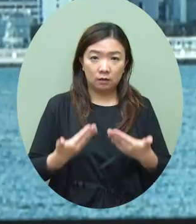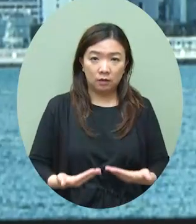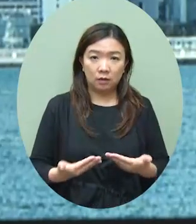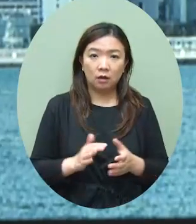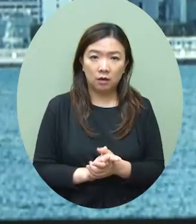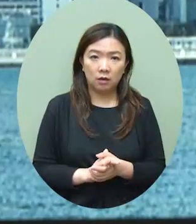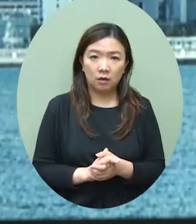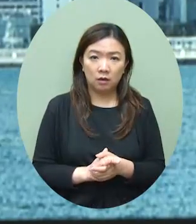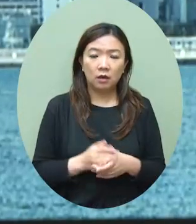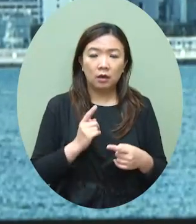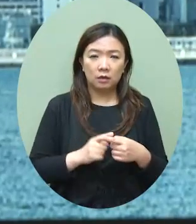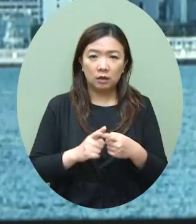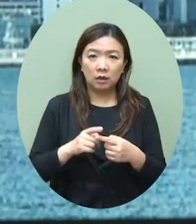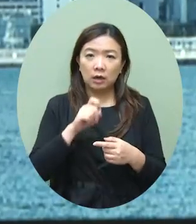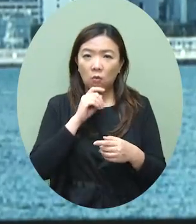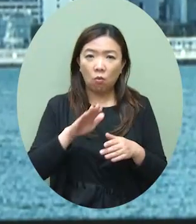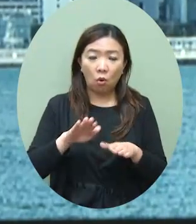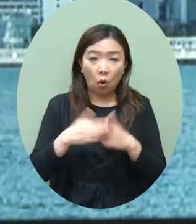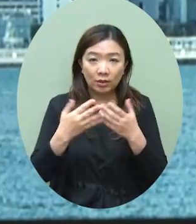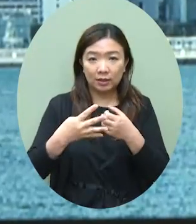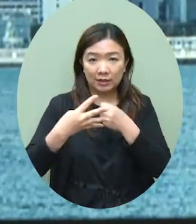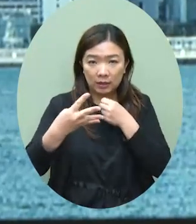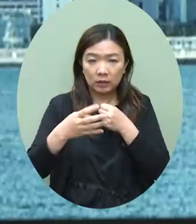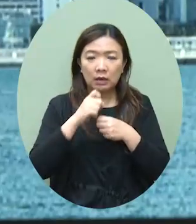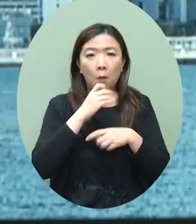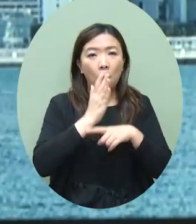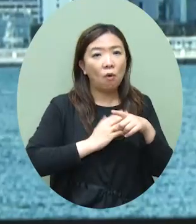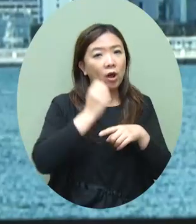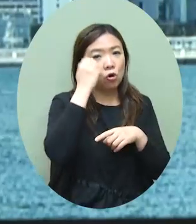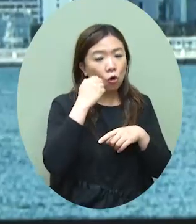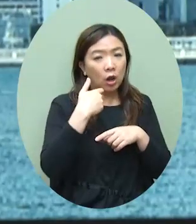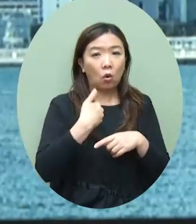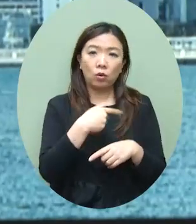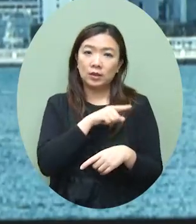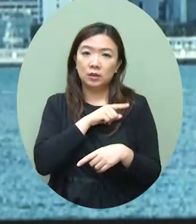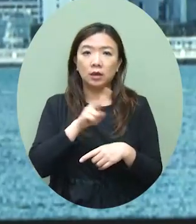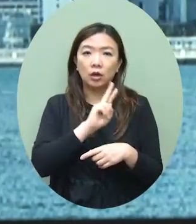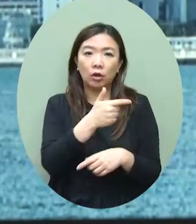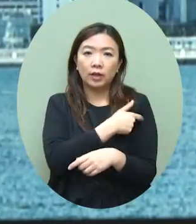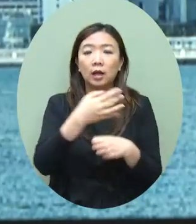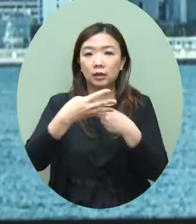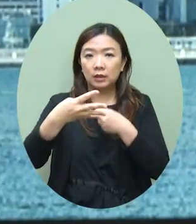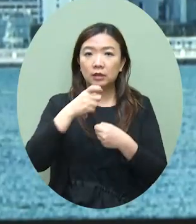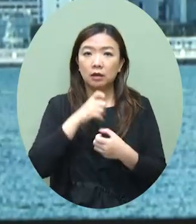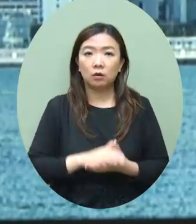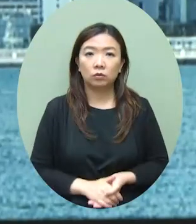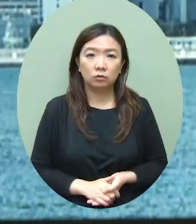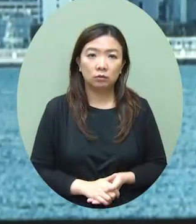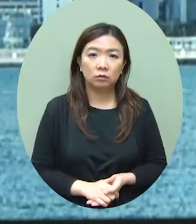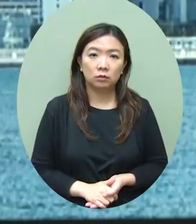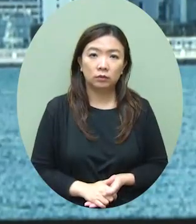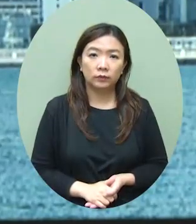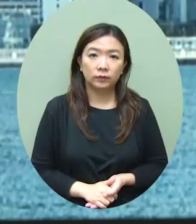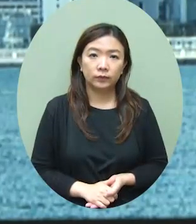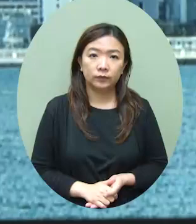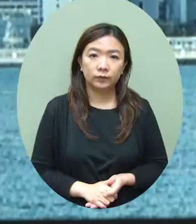要打第4針啦，一啲年長嘅人士我本人都打咗第4針。咁所以呢個仲有咁多